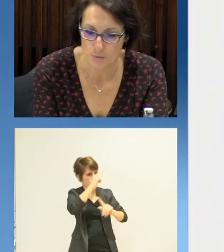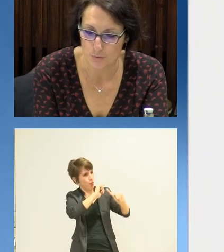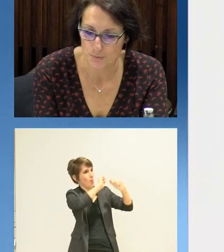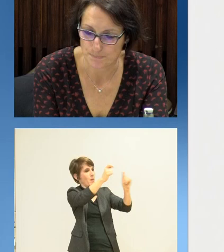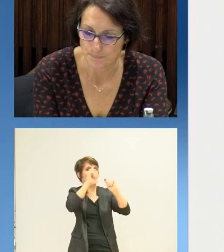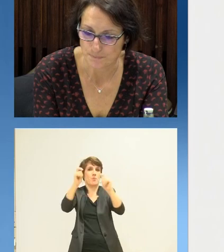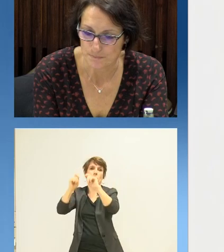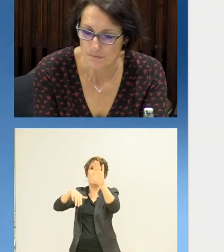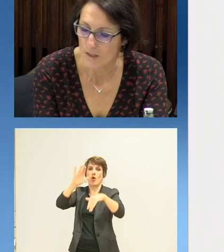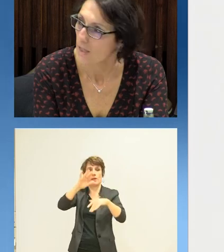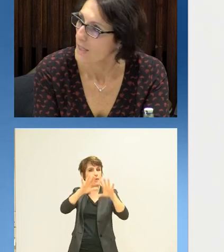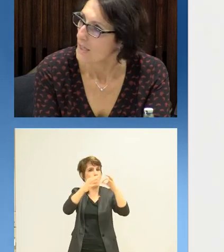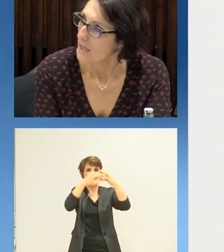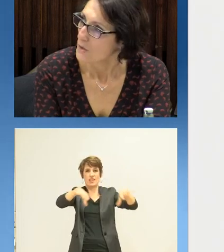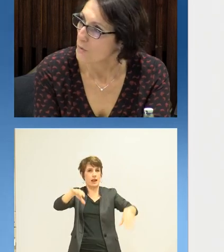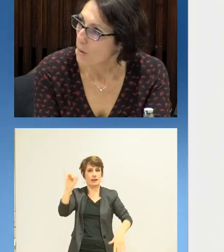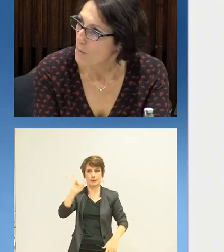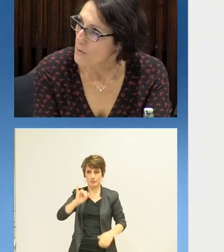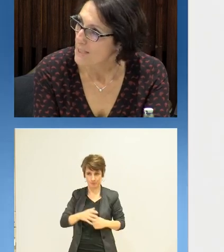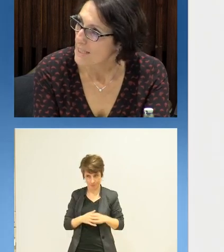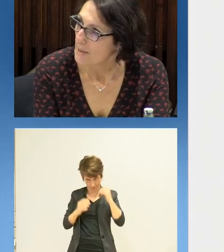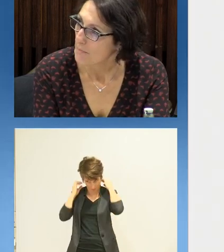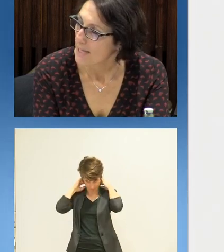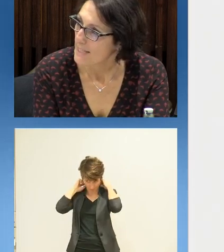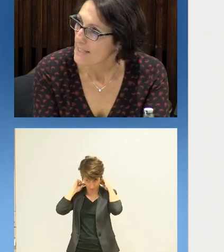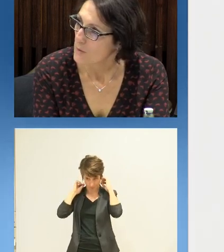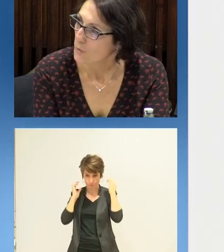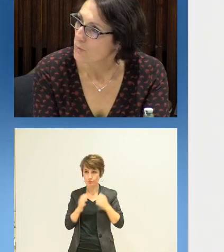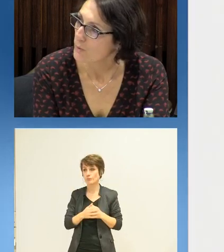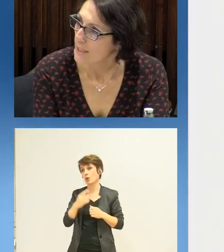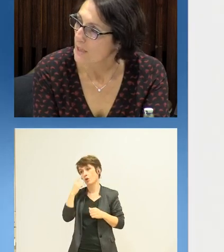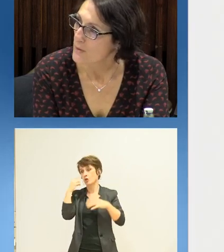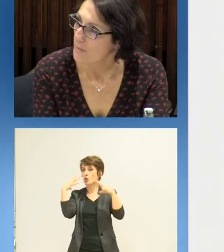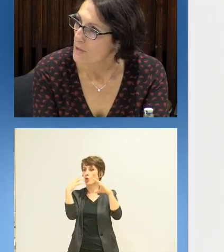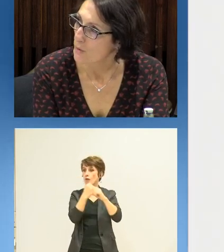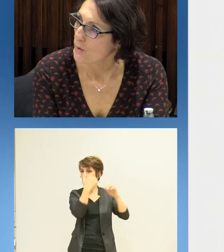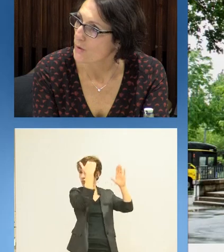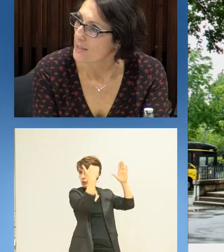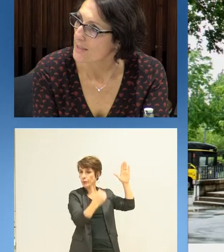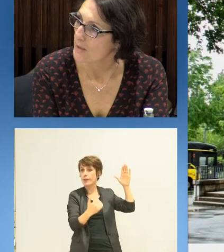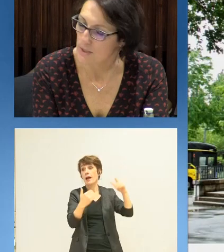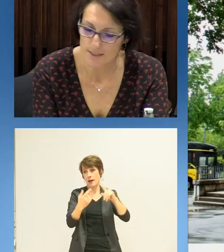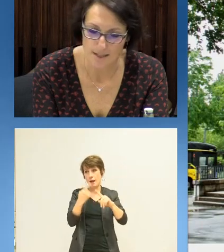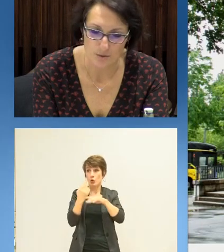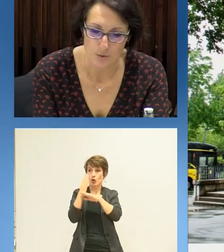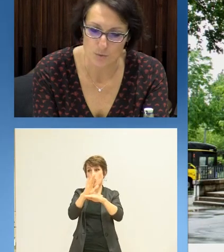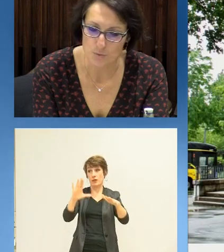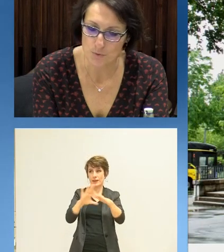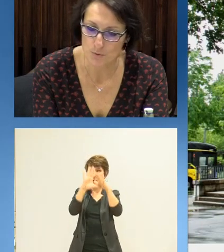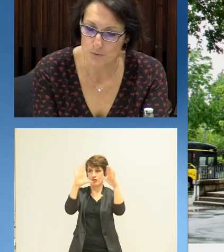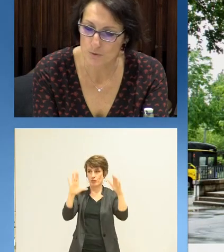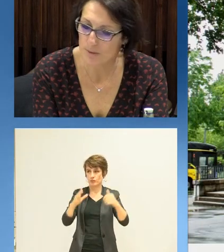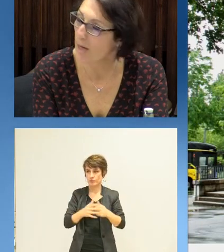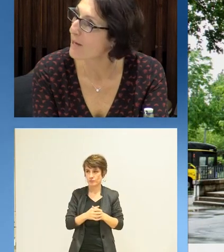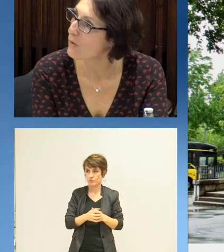retenus je vous propose de les balayer et surtout de vous montrer quelques images sur les candidats retenus